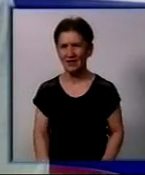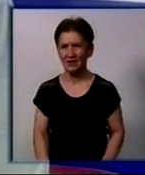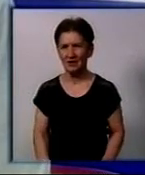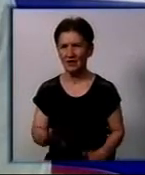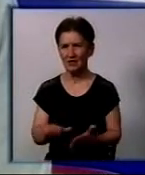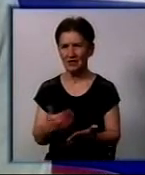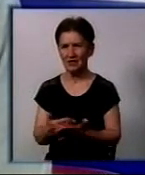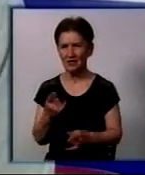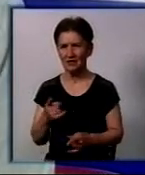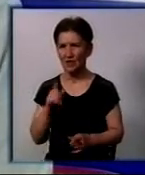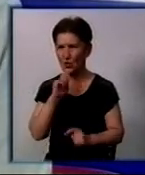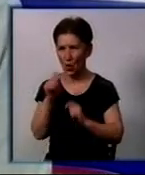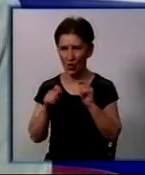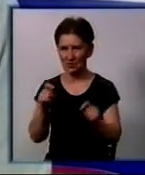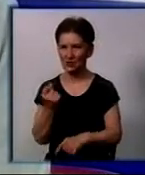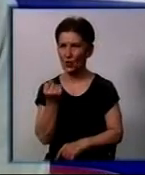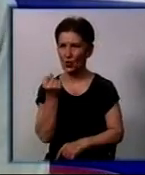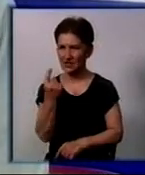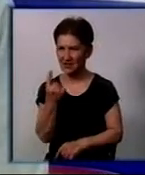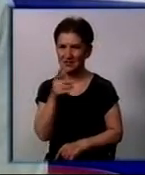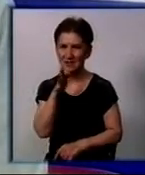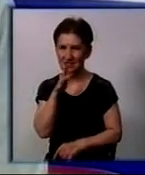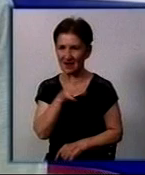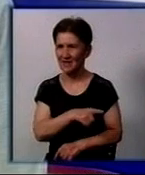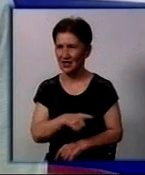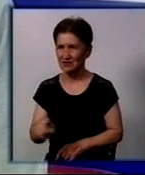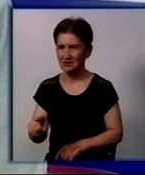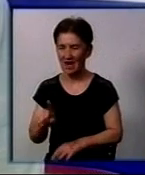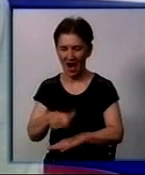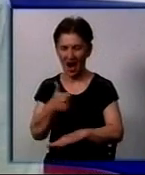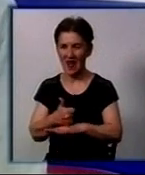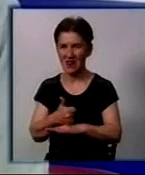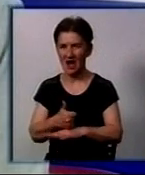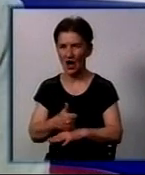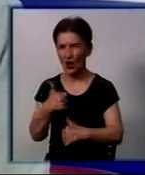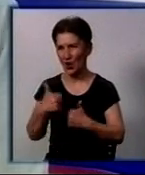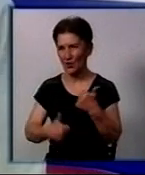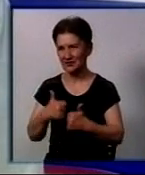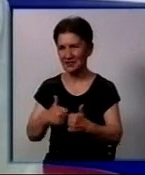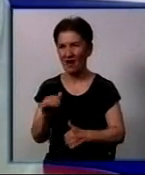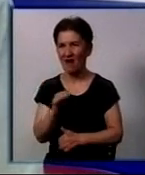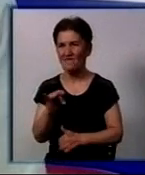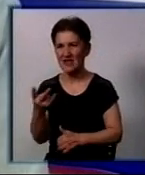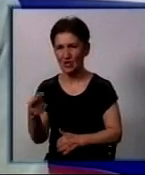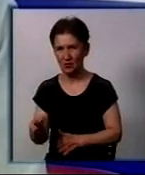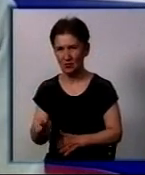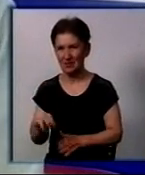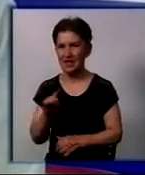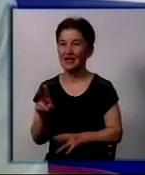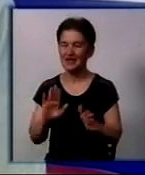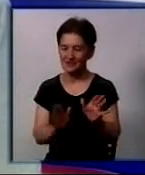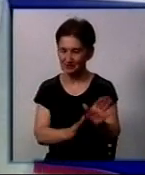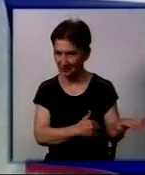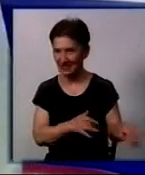Отже, нагородження відбудеться об 11 годині під час гала-концерту в обласній філармонії. І до спортивних